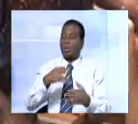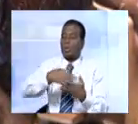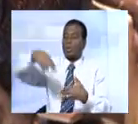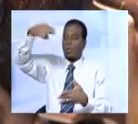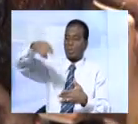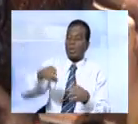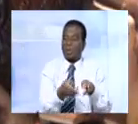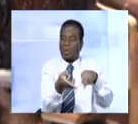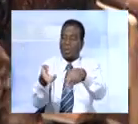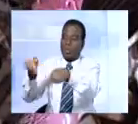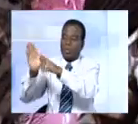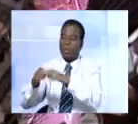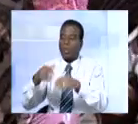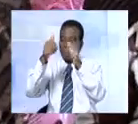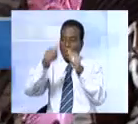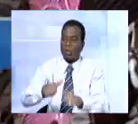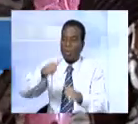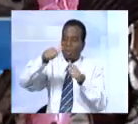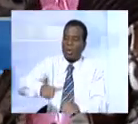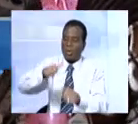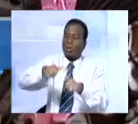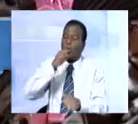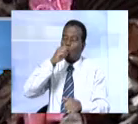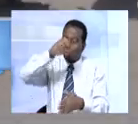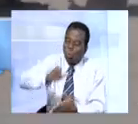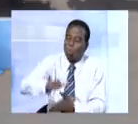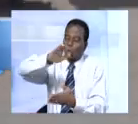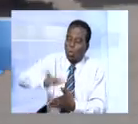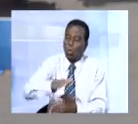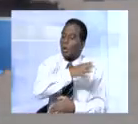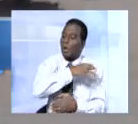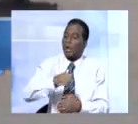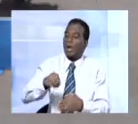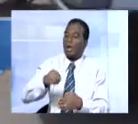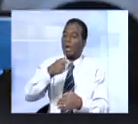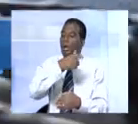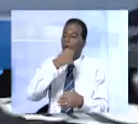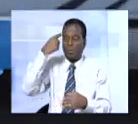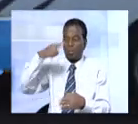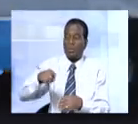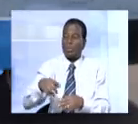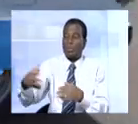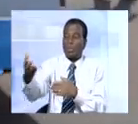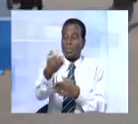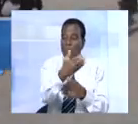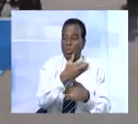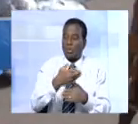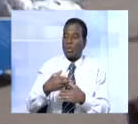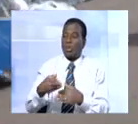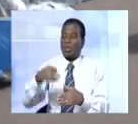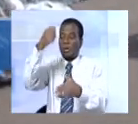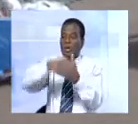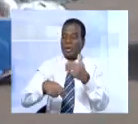réhabilitation des pistes et des pompes villageoises, la mise à disposition de matériel de travail en vue de la collecte efficiente des